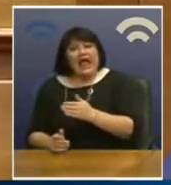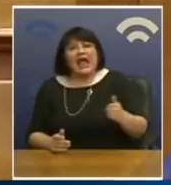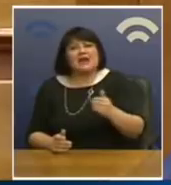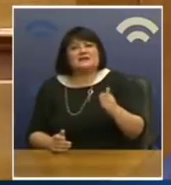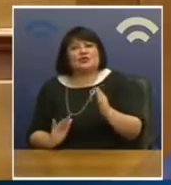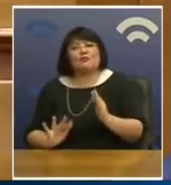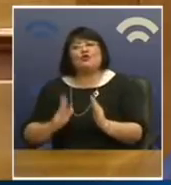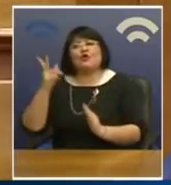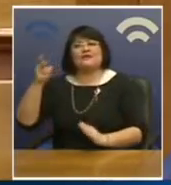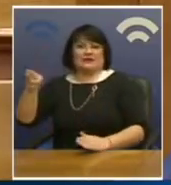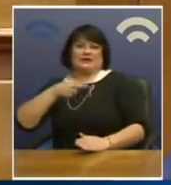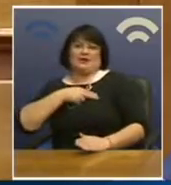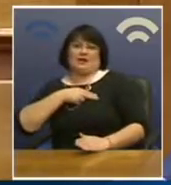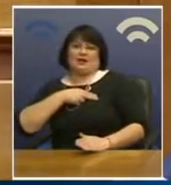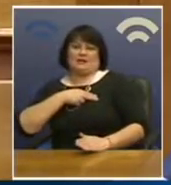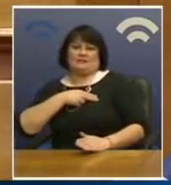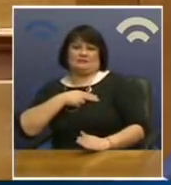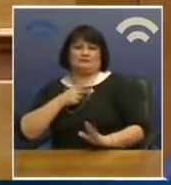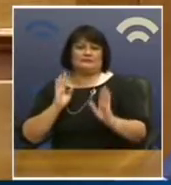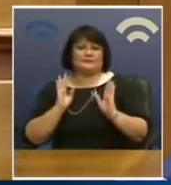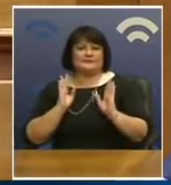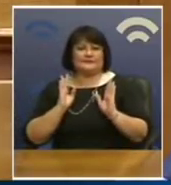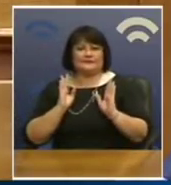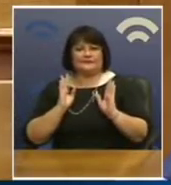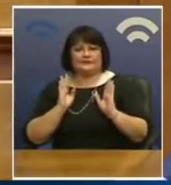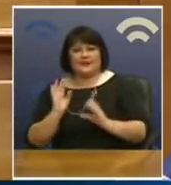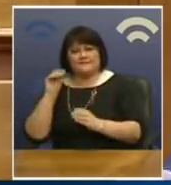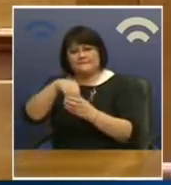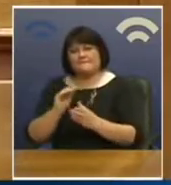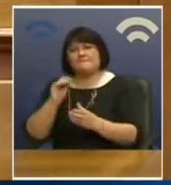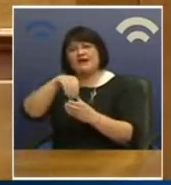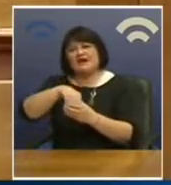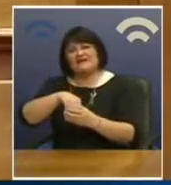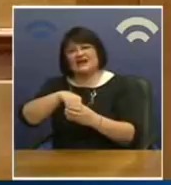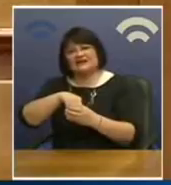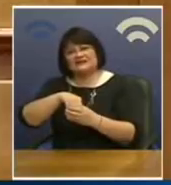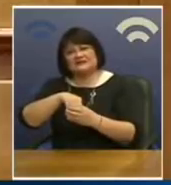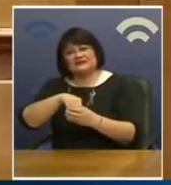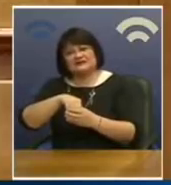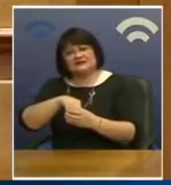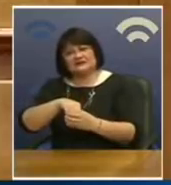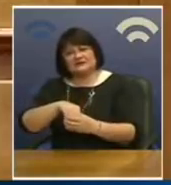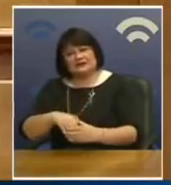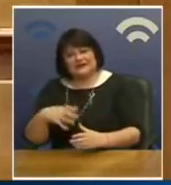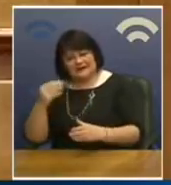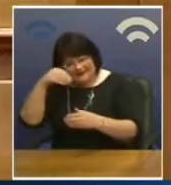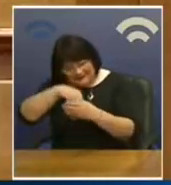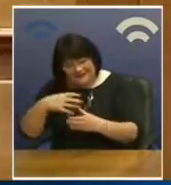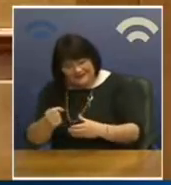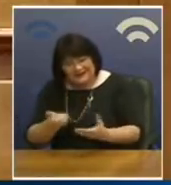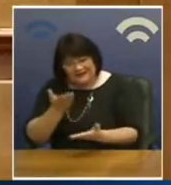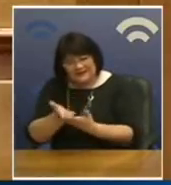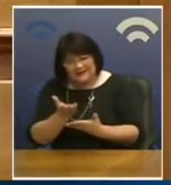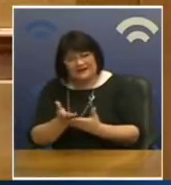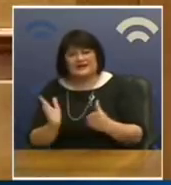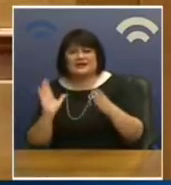πρόσημο. Ωστόσο, οι επιμέρους παρεμβάσεις που τη συγκροτούν ενέχουν το στοιχείο της